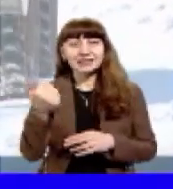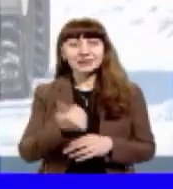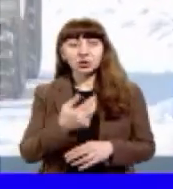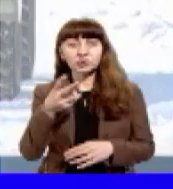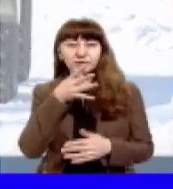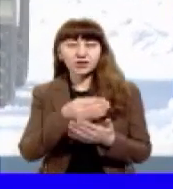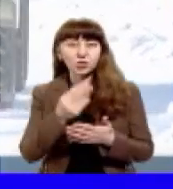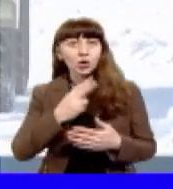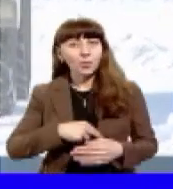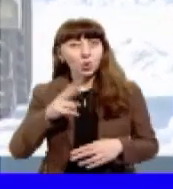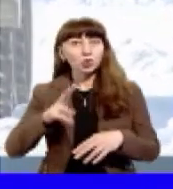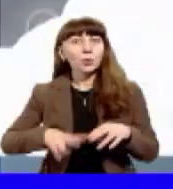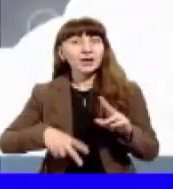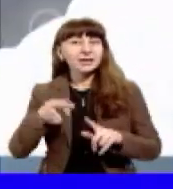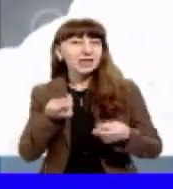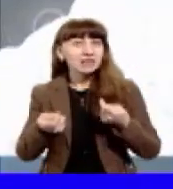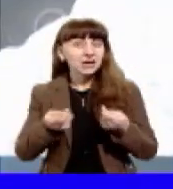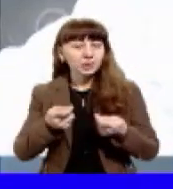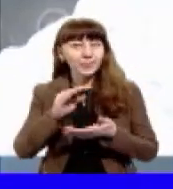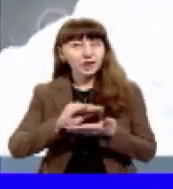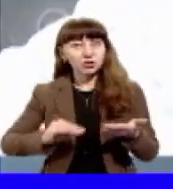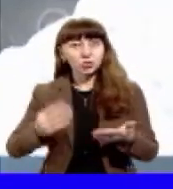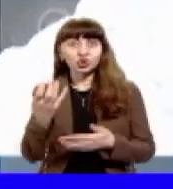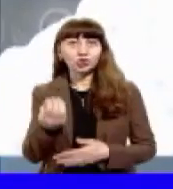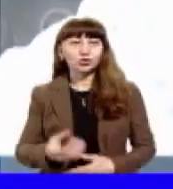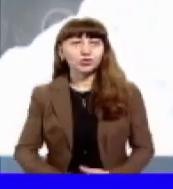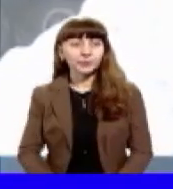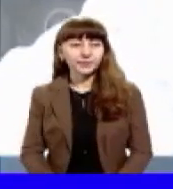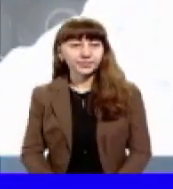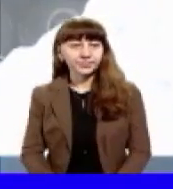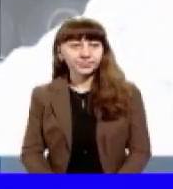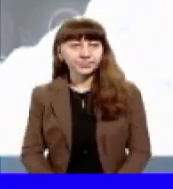свою работу подрядные организации продолжат и дальше. Студия.